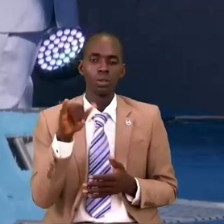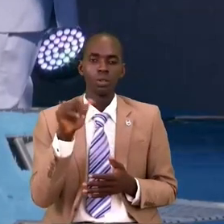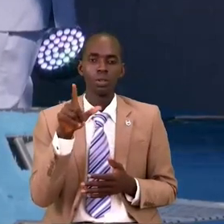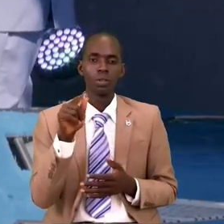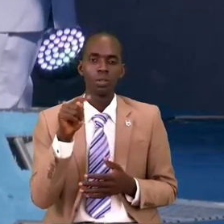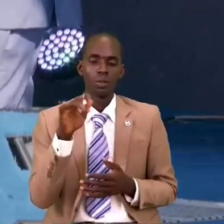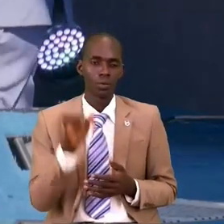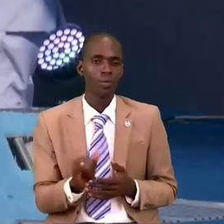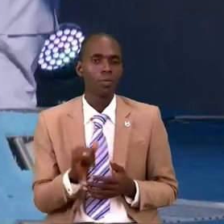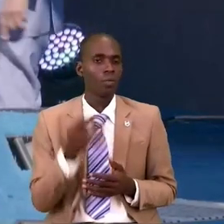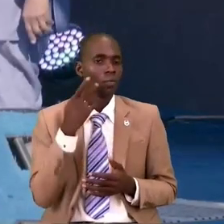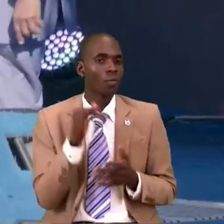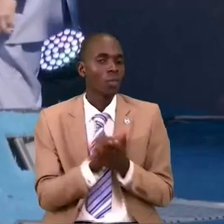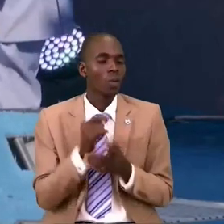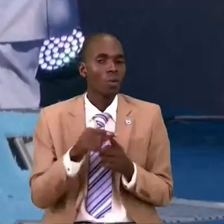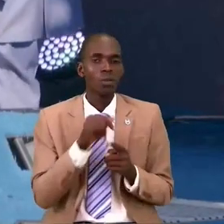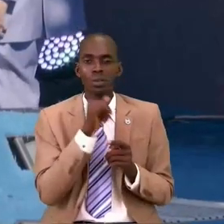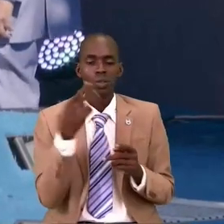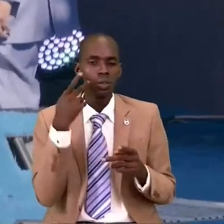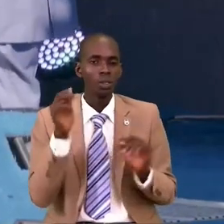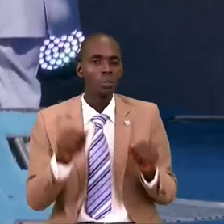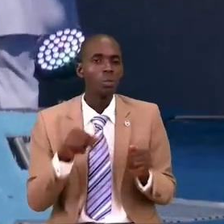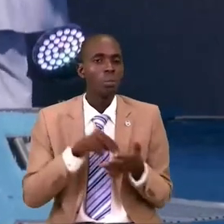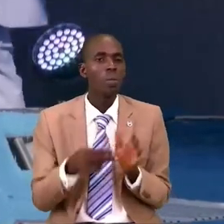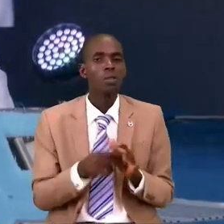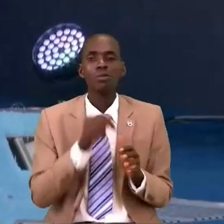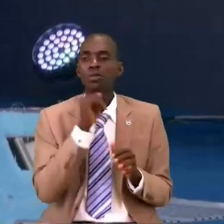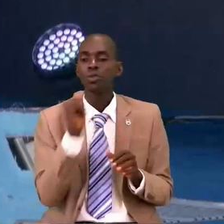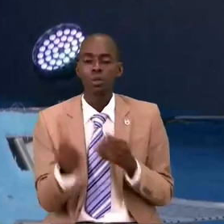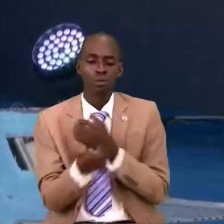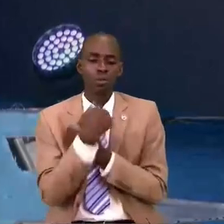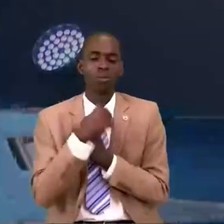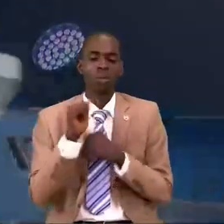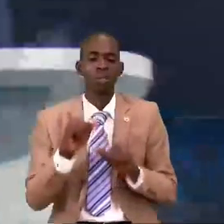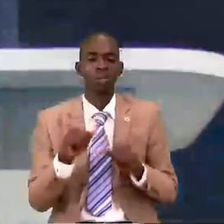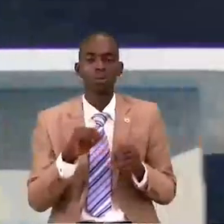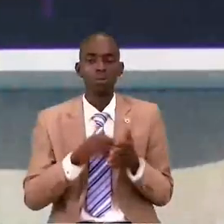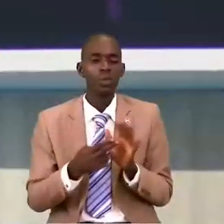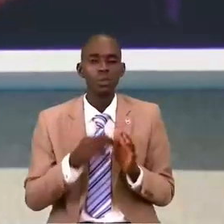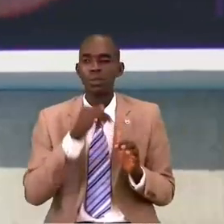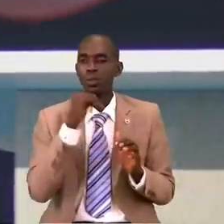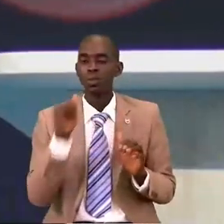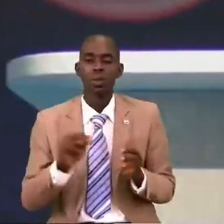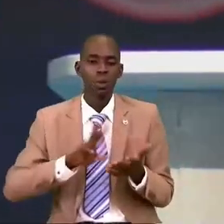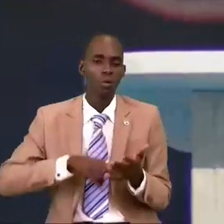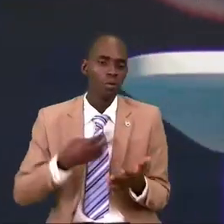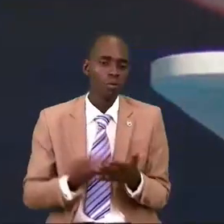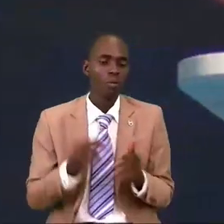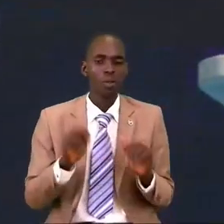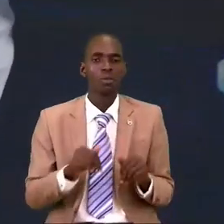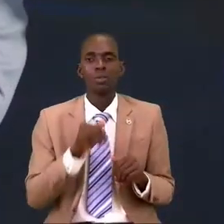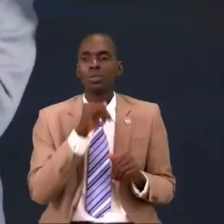imbattable. Cela veut dire qu'on ne peut courber. Ça veut dire non compromettant. Ça veut dire que tu es